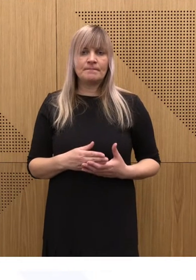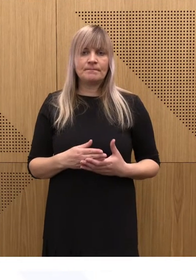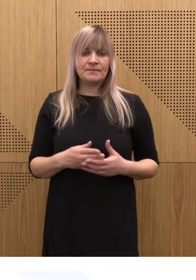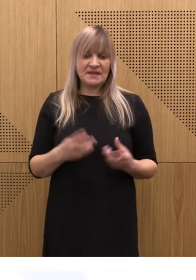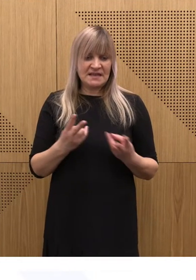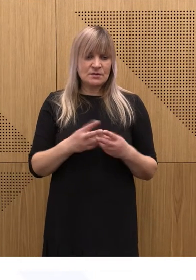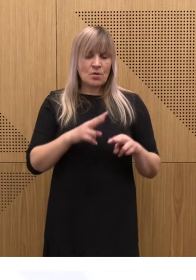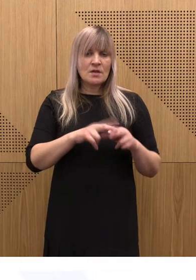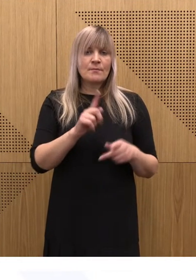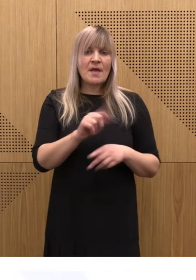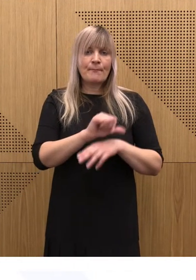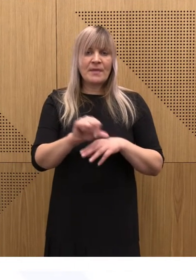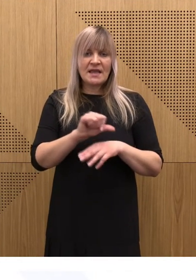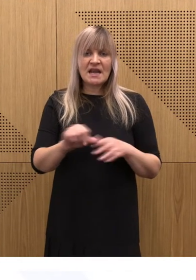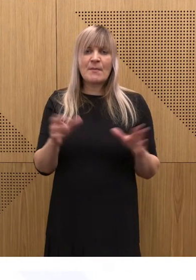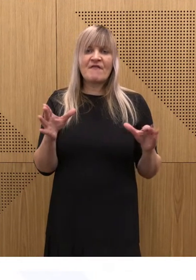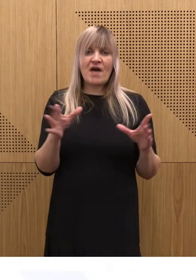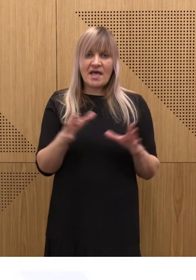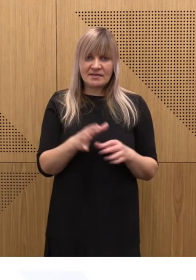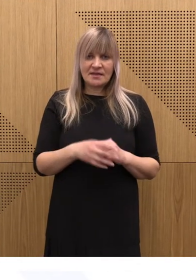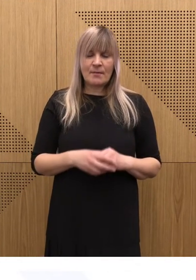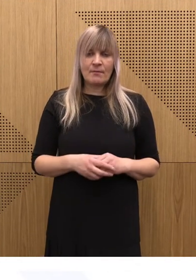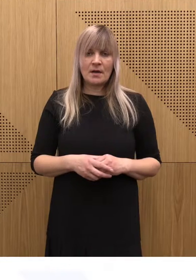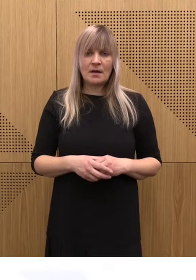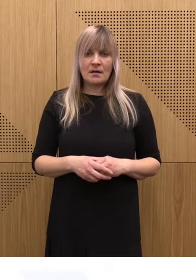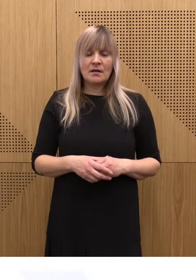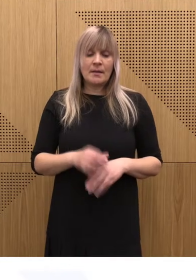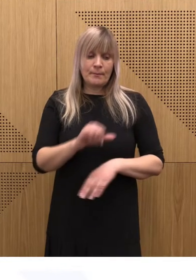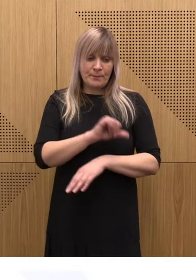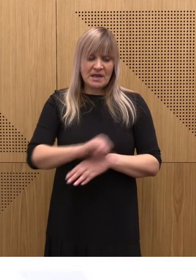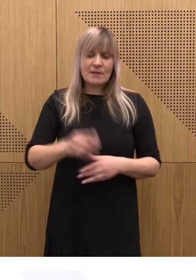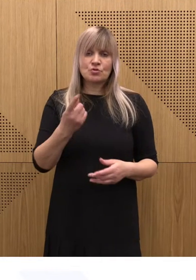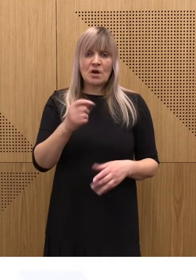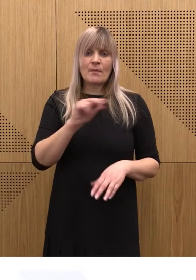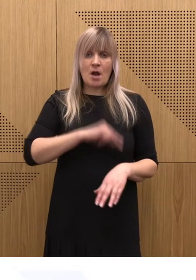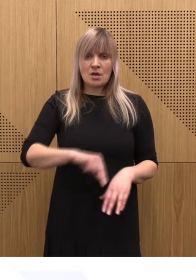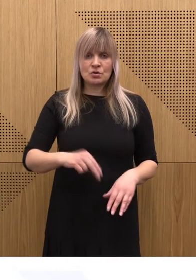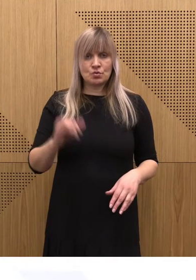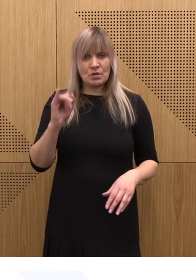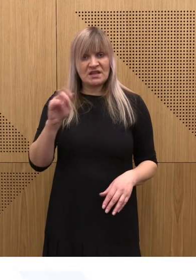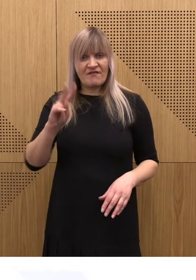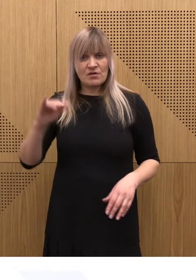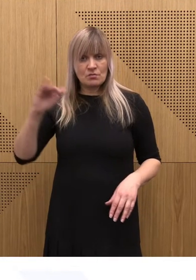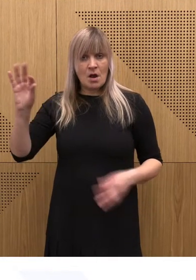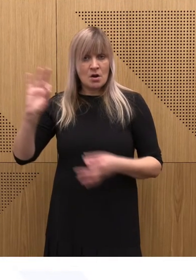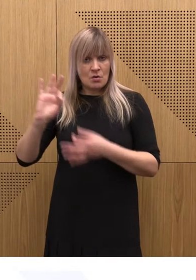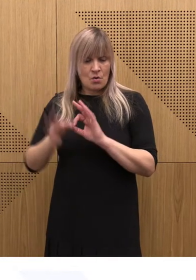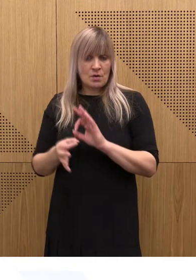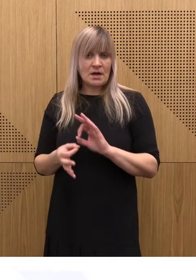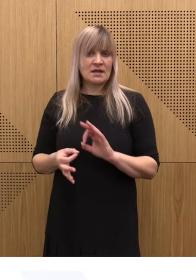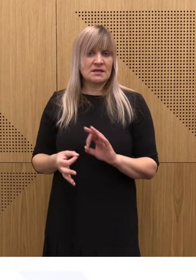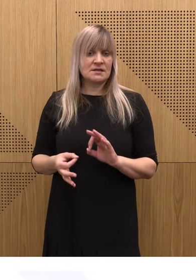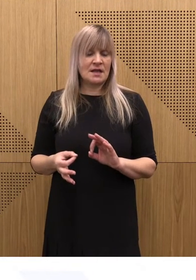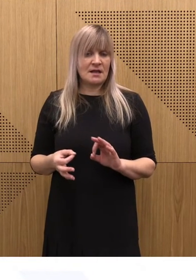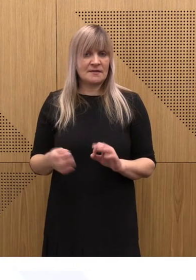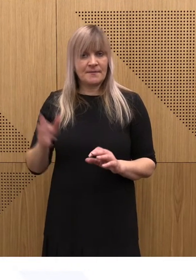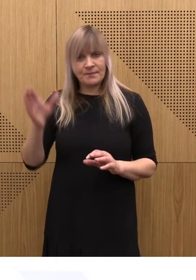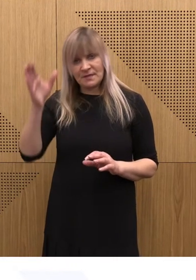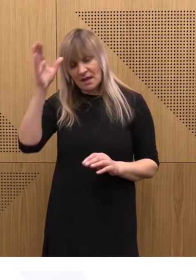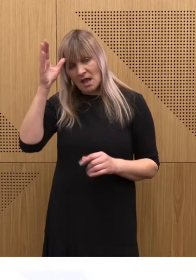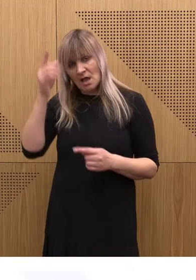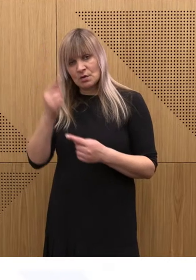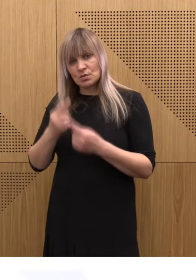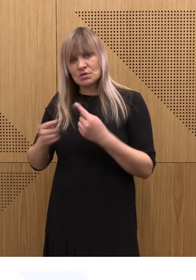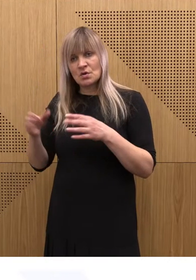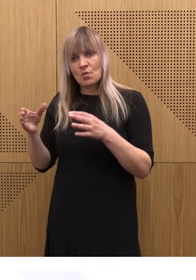need on need kohad, mida tuleb piirata, mida tuleb vähendada, mille piirmest on kasu, kui vaatame mõnes Ida-Viruma näide, et siis seal väga konkreetselt juba varem tõi välja teadusnõukoda teised, et